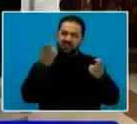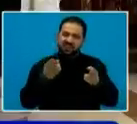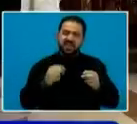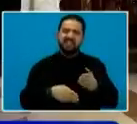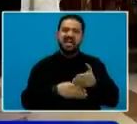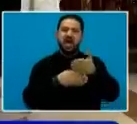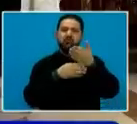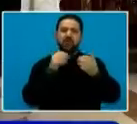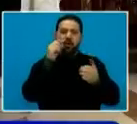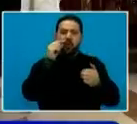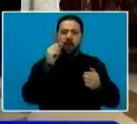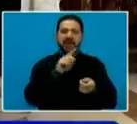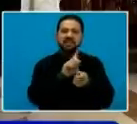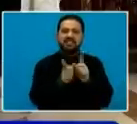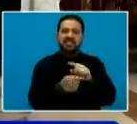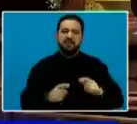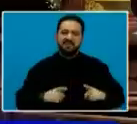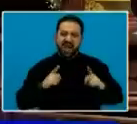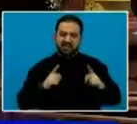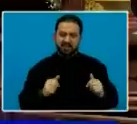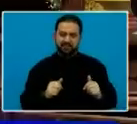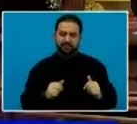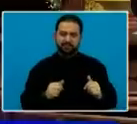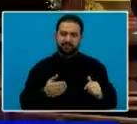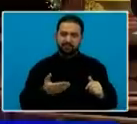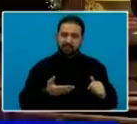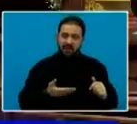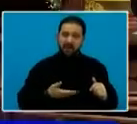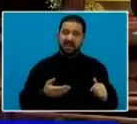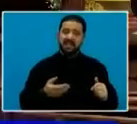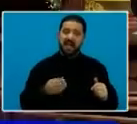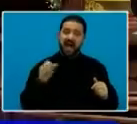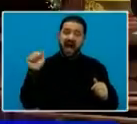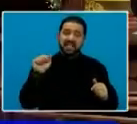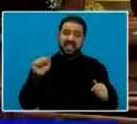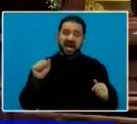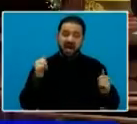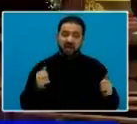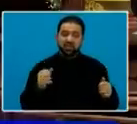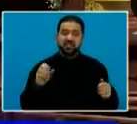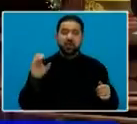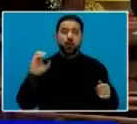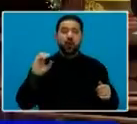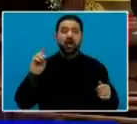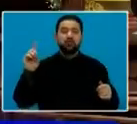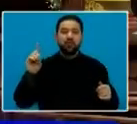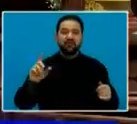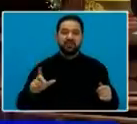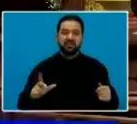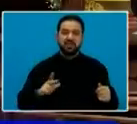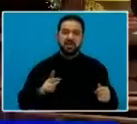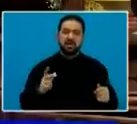concretizarea propriu-zisă canonică a acestei realități. Este propriu acest curaj duhovnicesc unui anumit gen, respectiv,